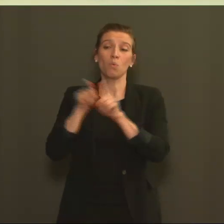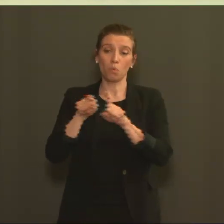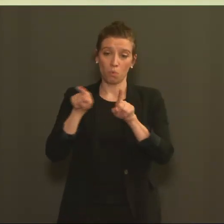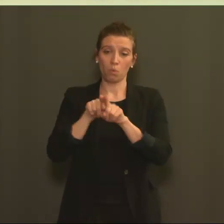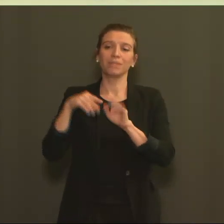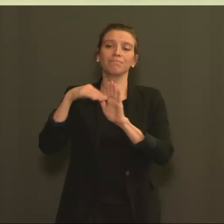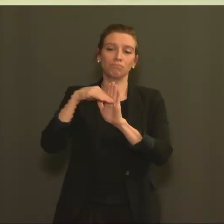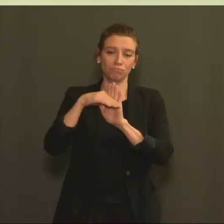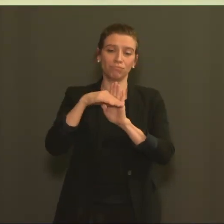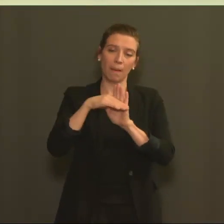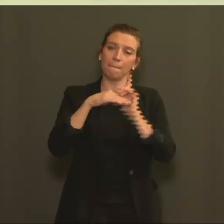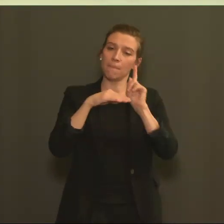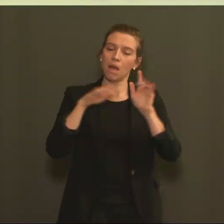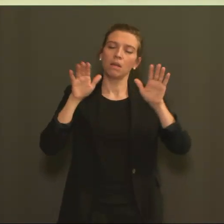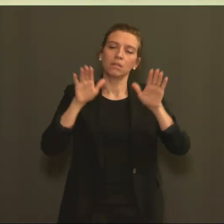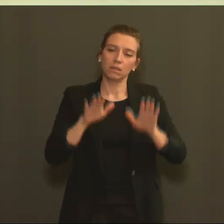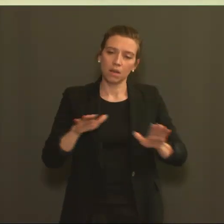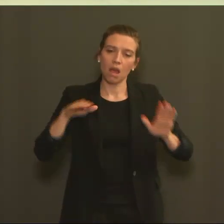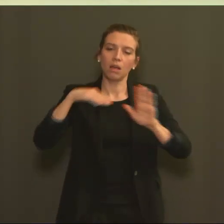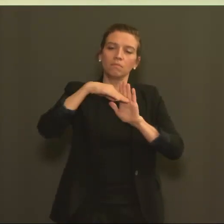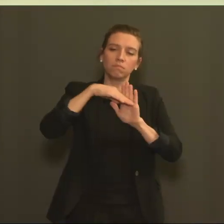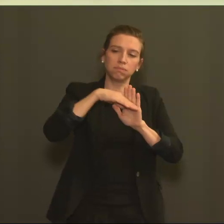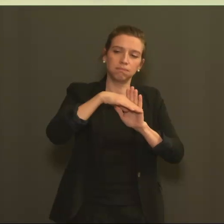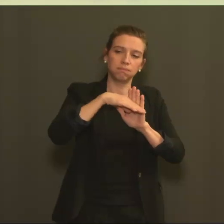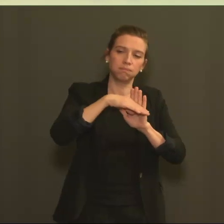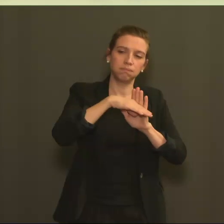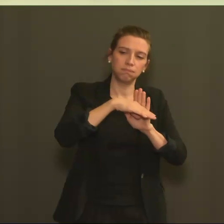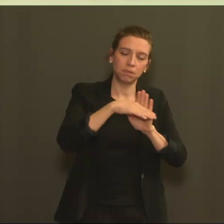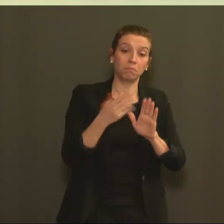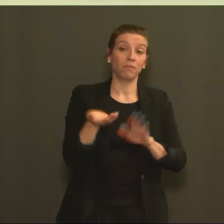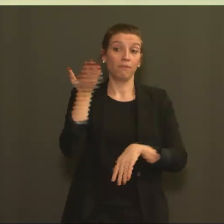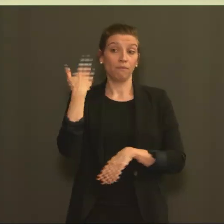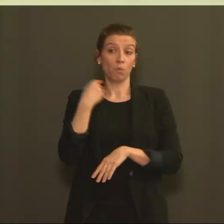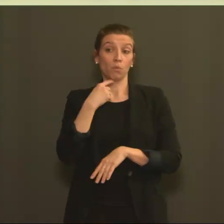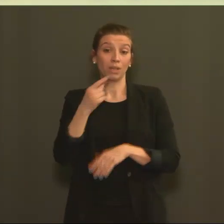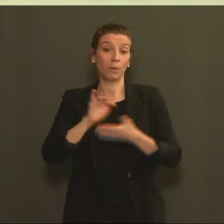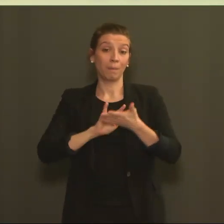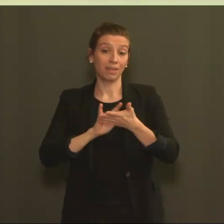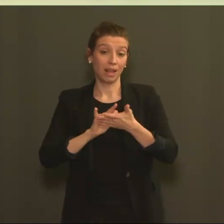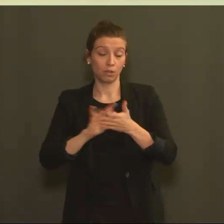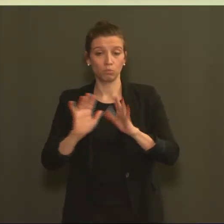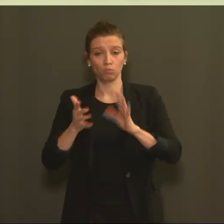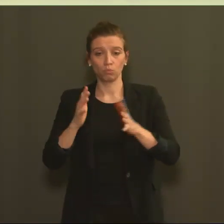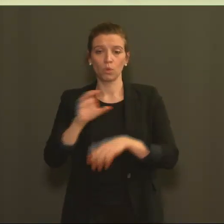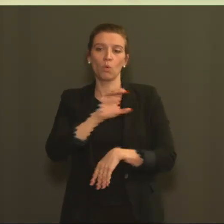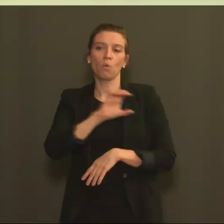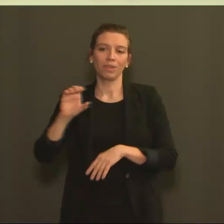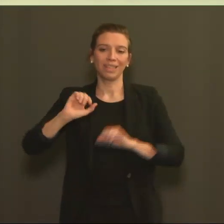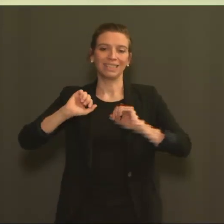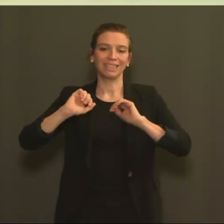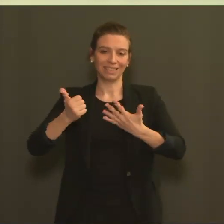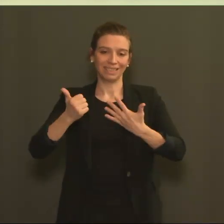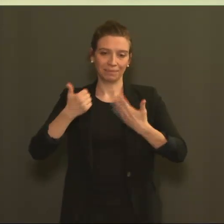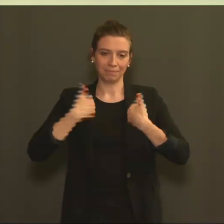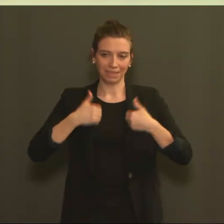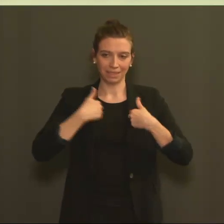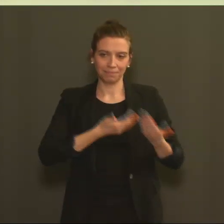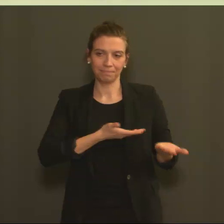116 nieuwe ziekenhuisopnames per dag wat 9% lager is dan de week ervoor